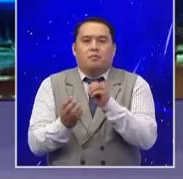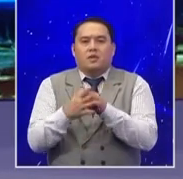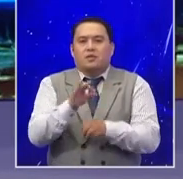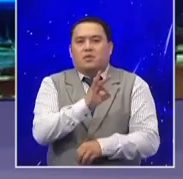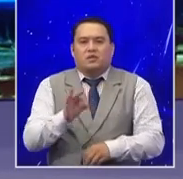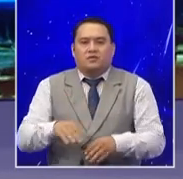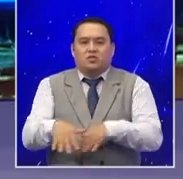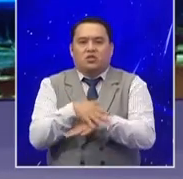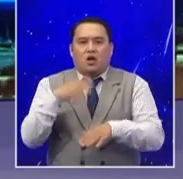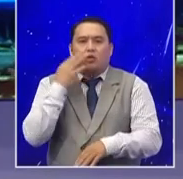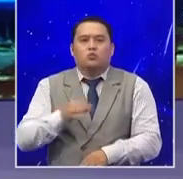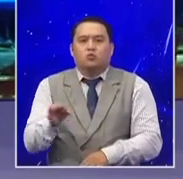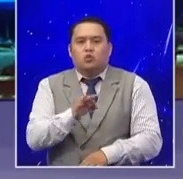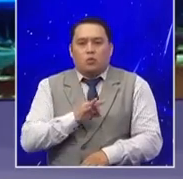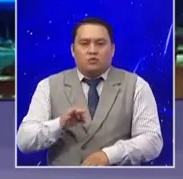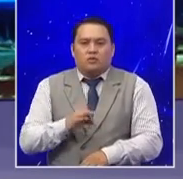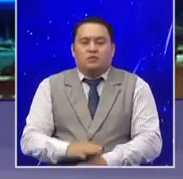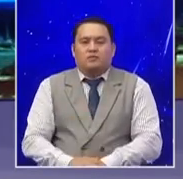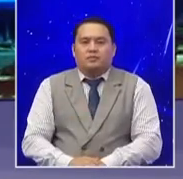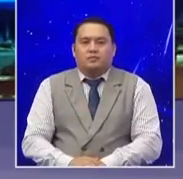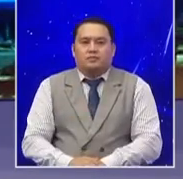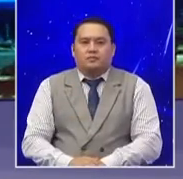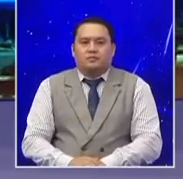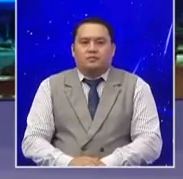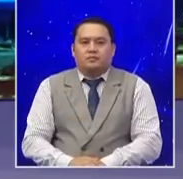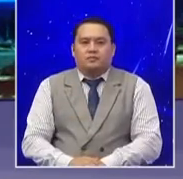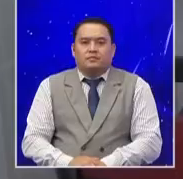порядка 15% жителей ЖТСУ, в том числе бесплатной.